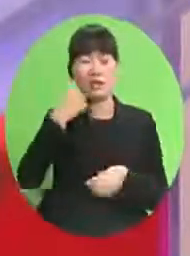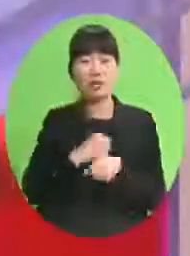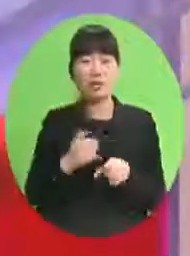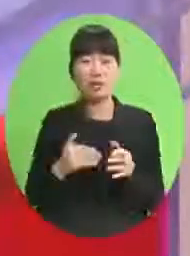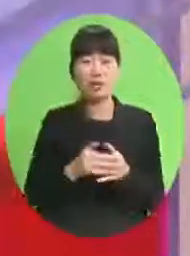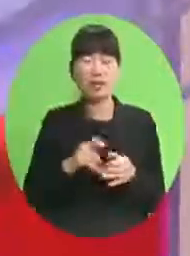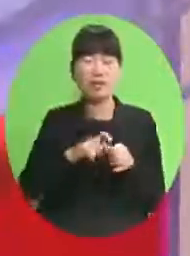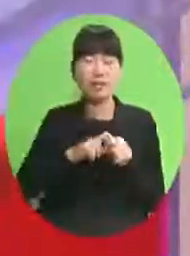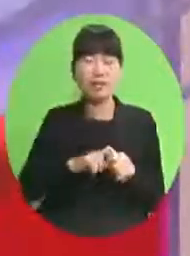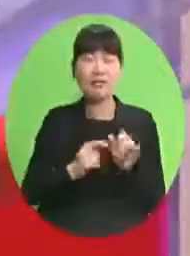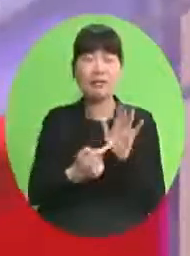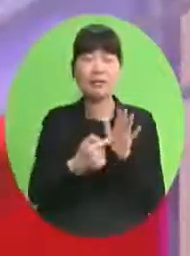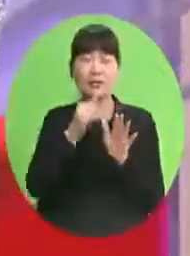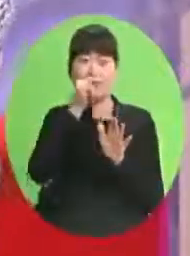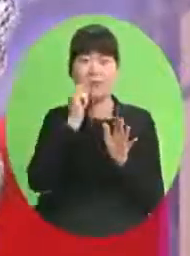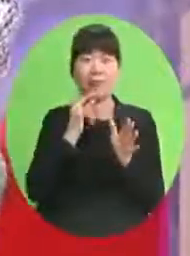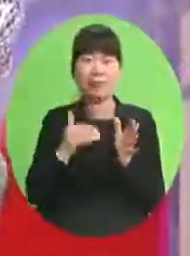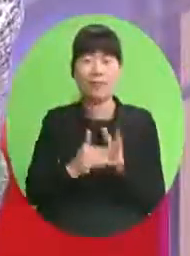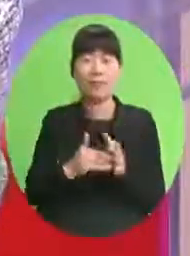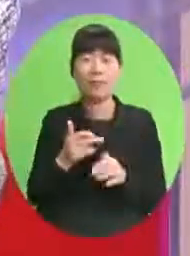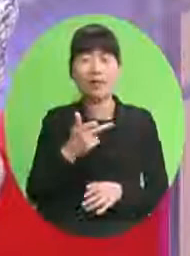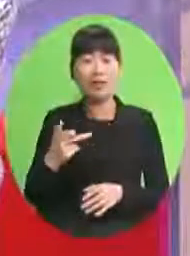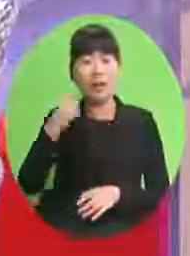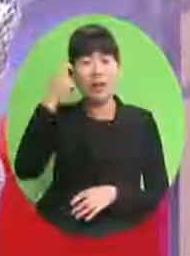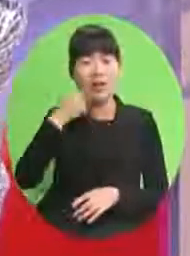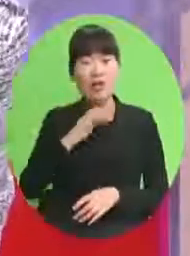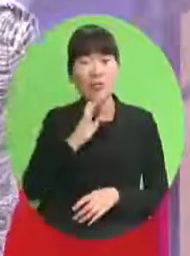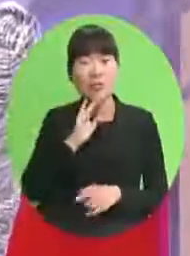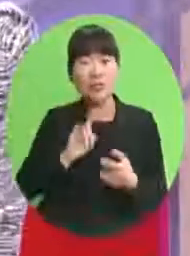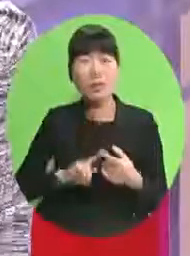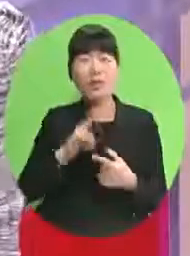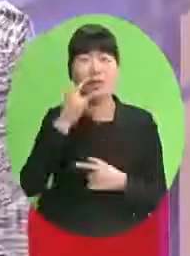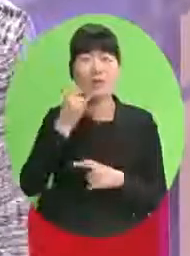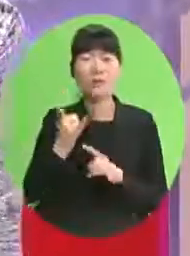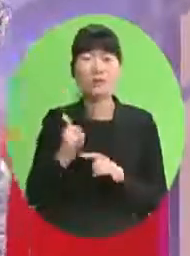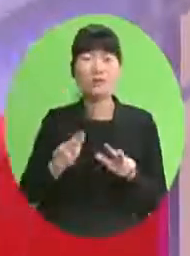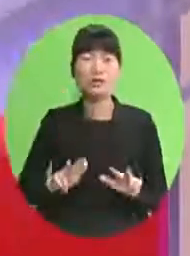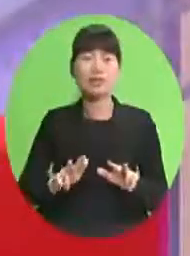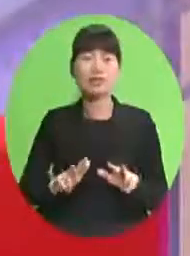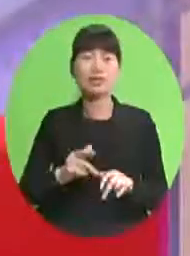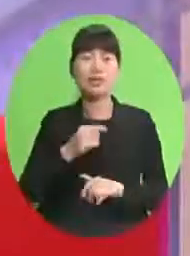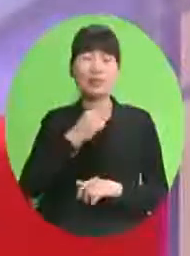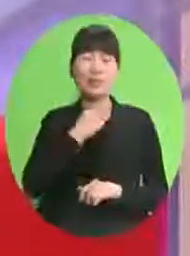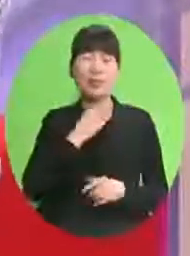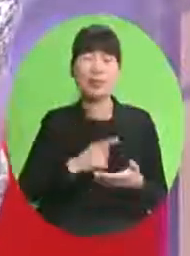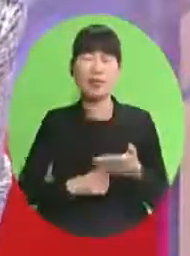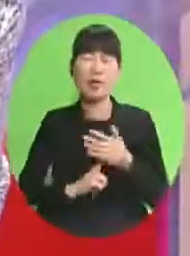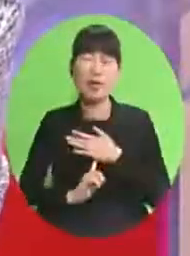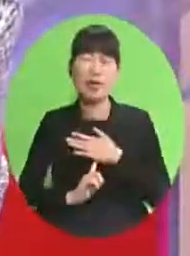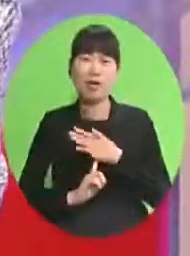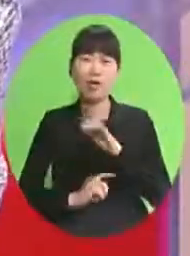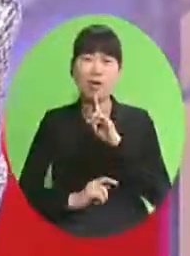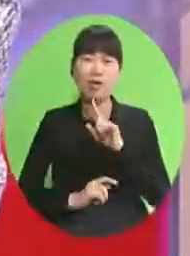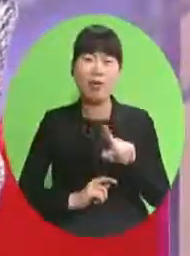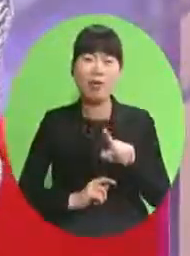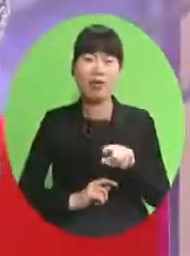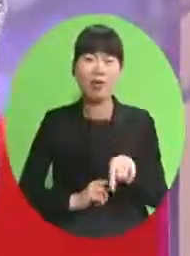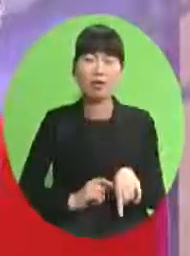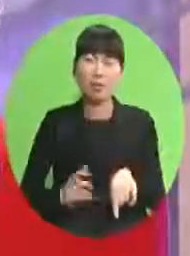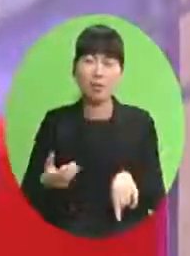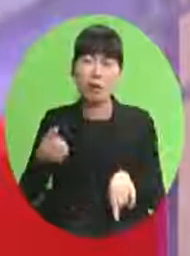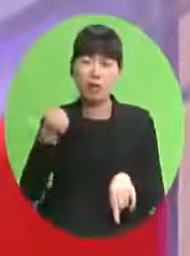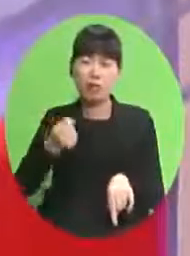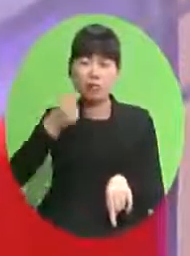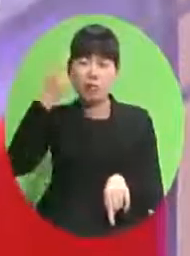네. 이제 떼부림으로 나타나는데요. 그렇게 크게 느껴요? 근데 이제 부모님들이 이제 네. 바로 요구해요. 뭐 좌절까지? 그러니까요. 네. 뭐 저걸